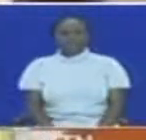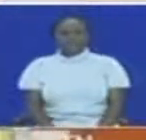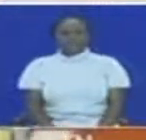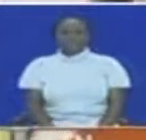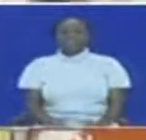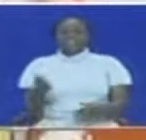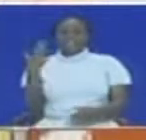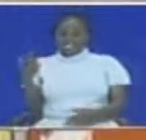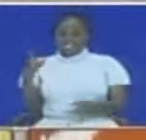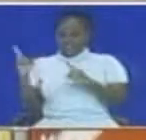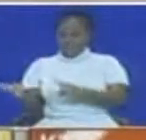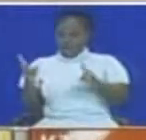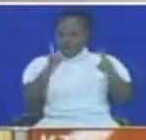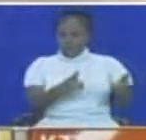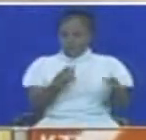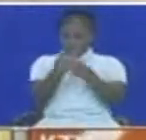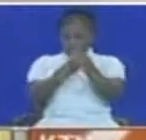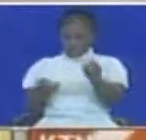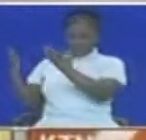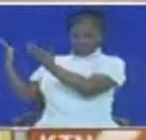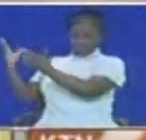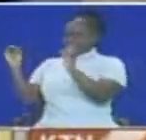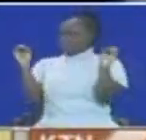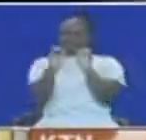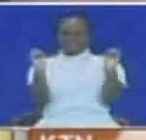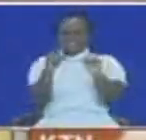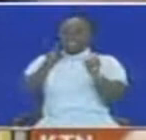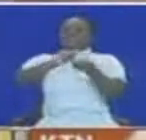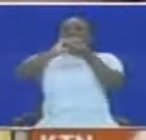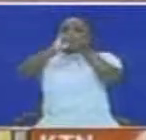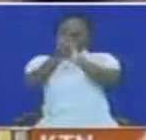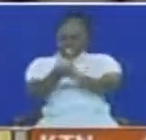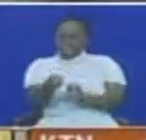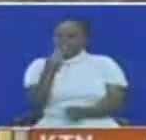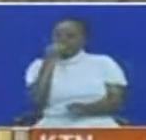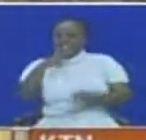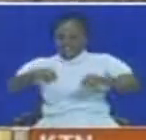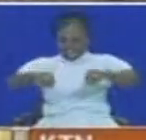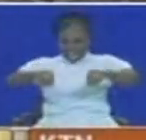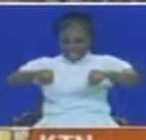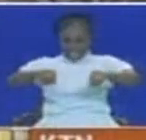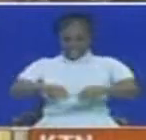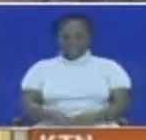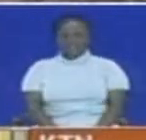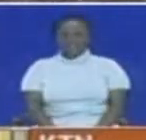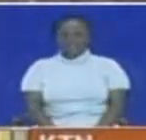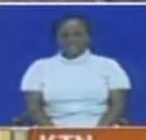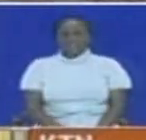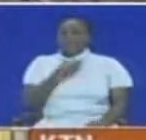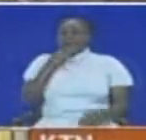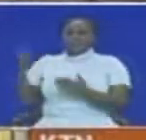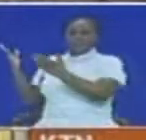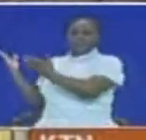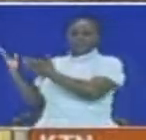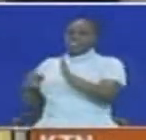Mambo hayakuwa kawaida kwa wawili hawa, kwani wanadaiwa kubadilika na kuanza kula nyasi. Na kwa jamaa huyu ni